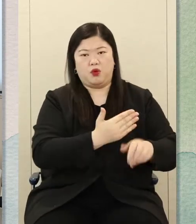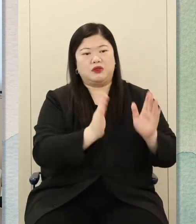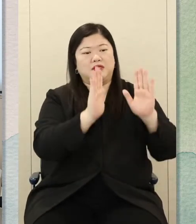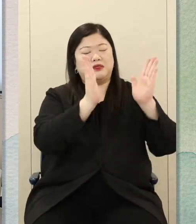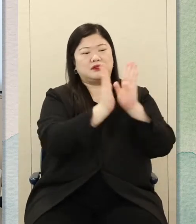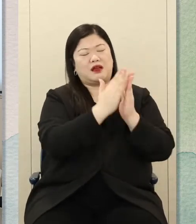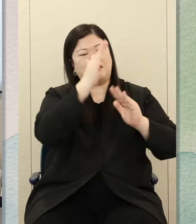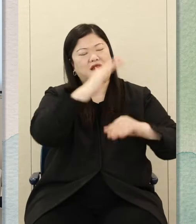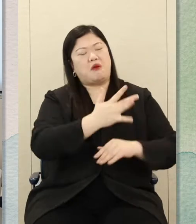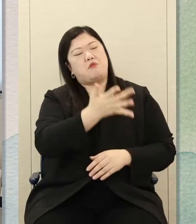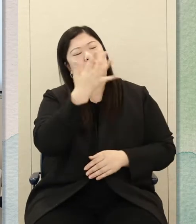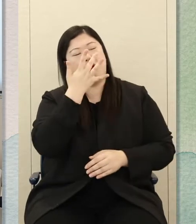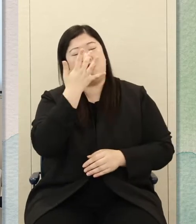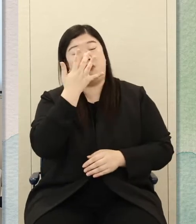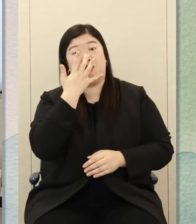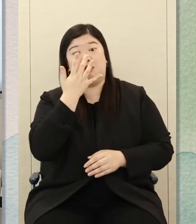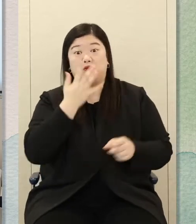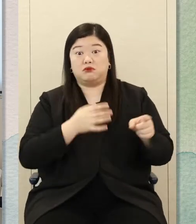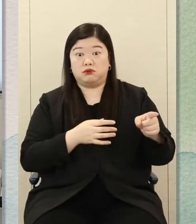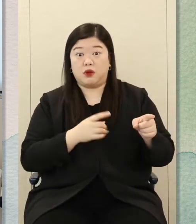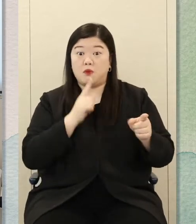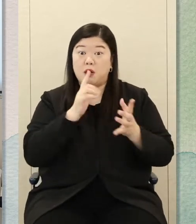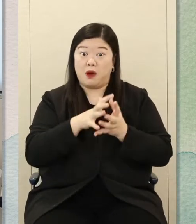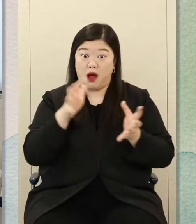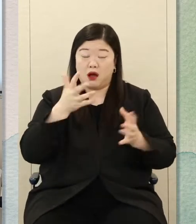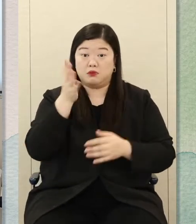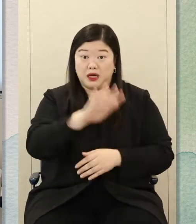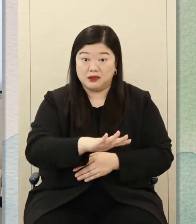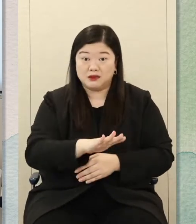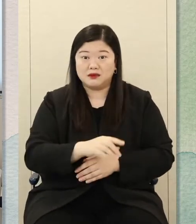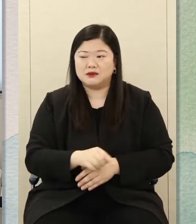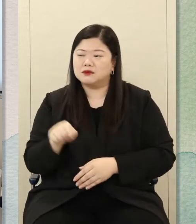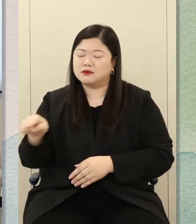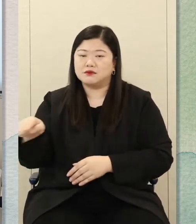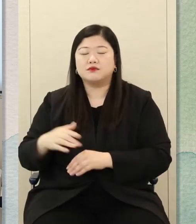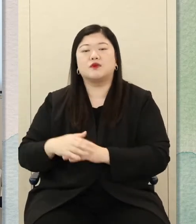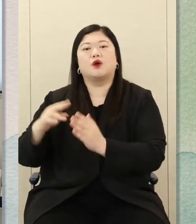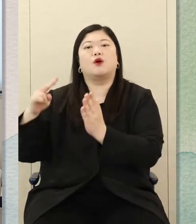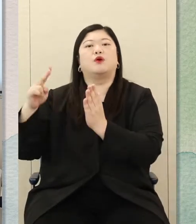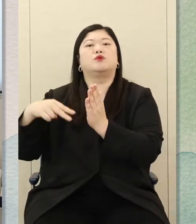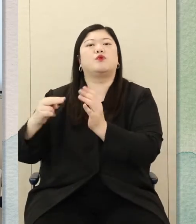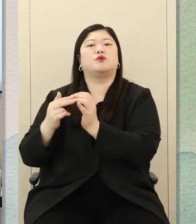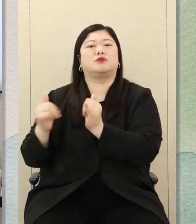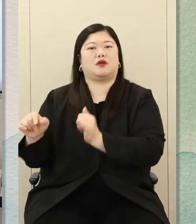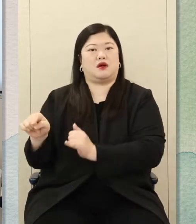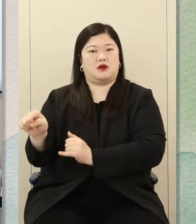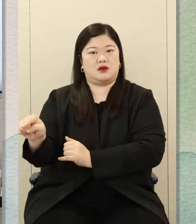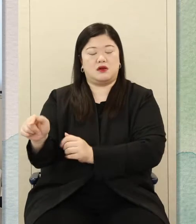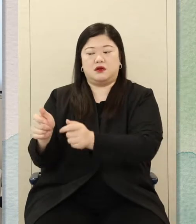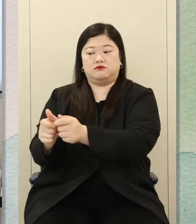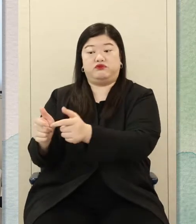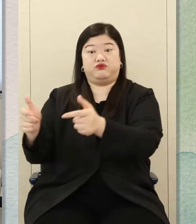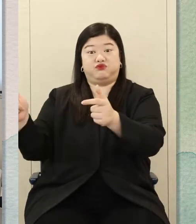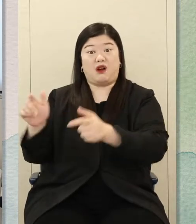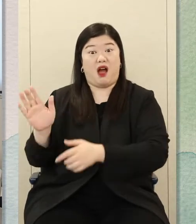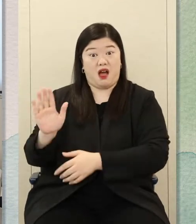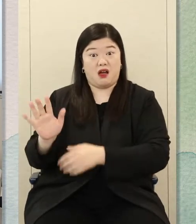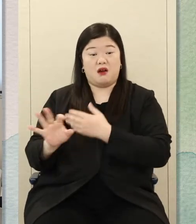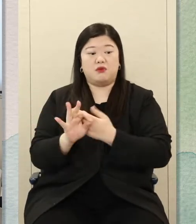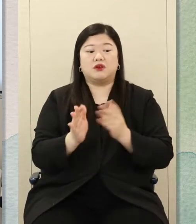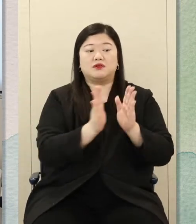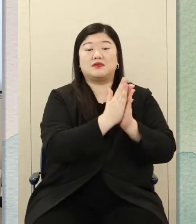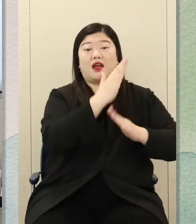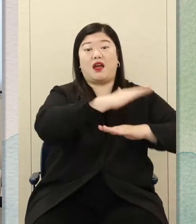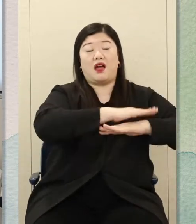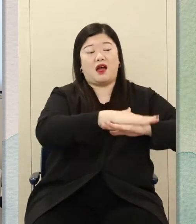없구나, 이런 생각을 하게 됐습니다. 그래서 독자 개발 없이는 책 생태계의 미래가 점점